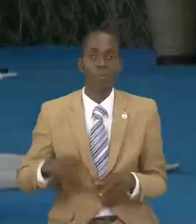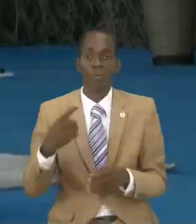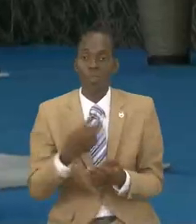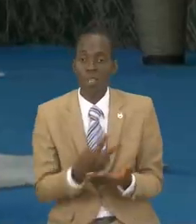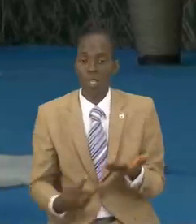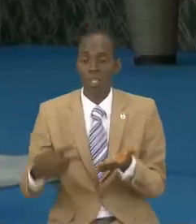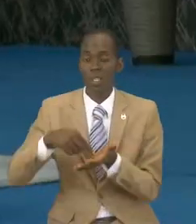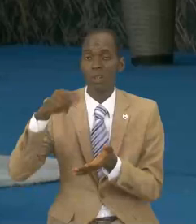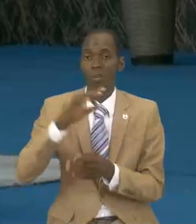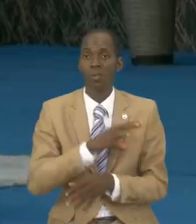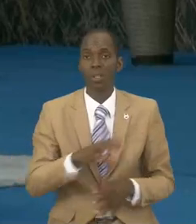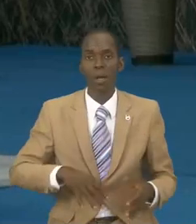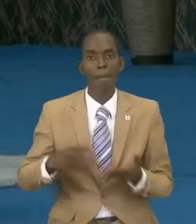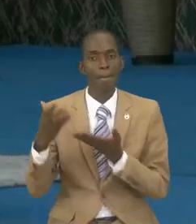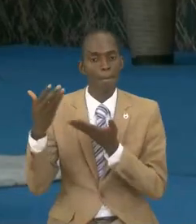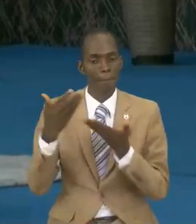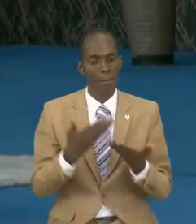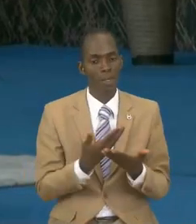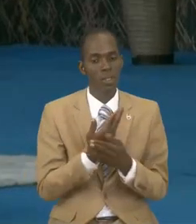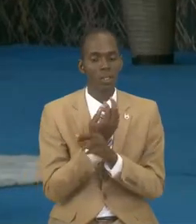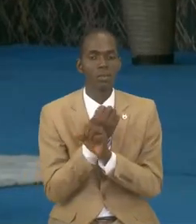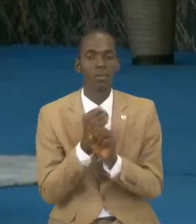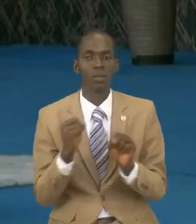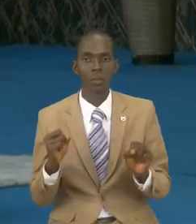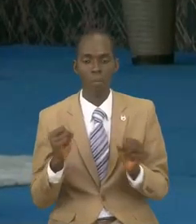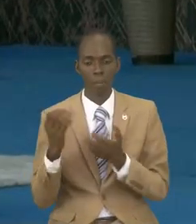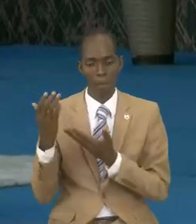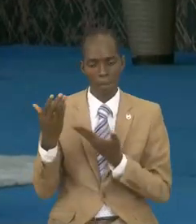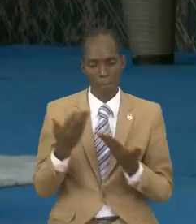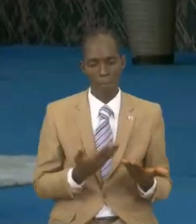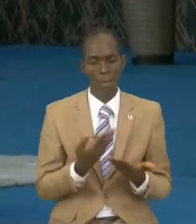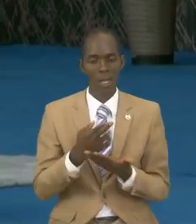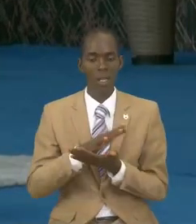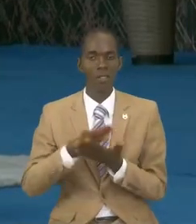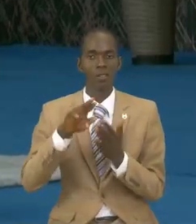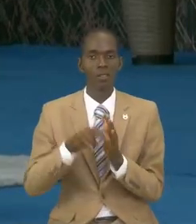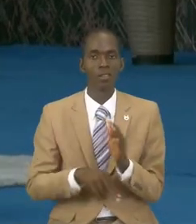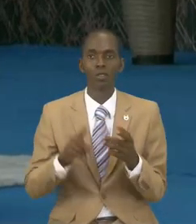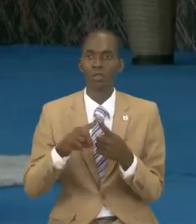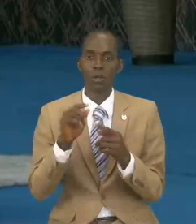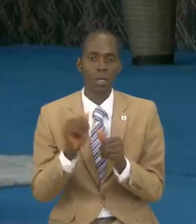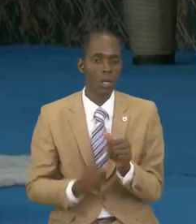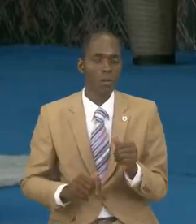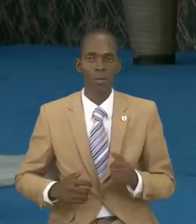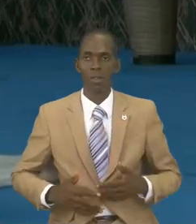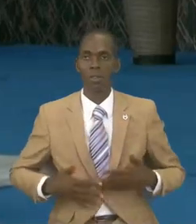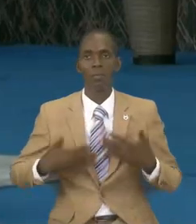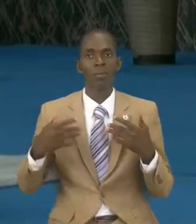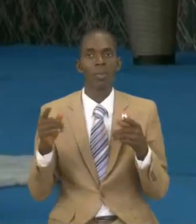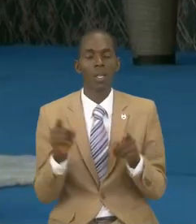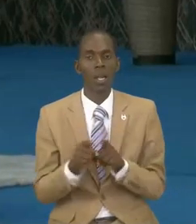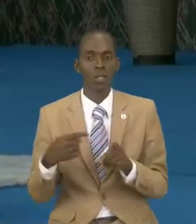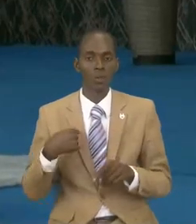de Christ apporte la rédemption, cela apporte la justice à chaque